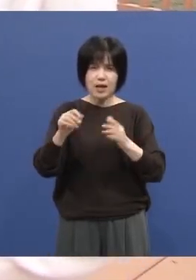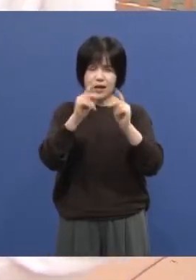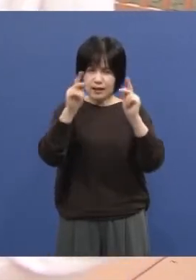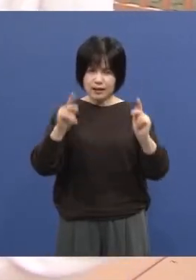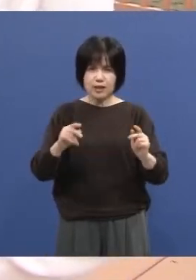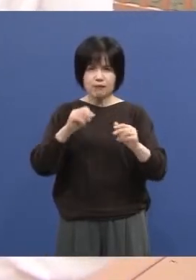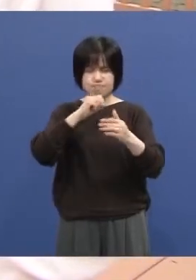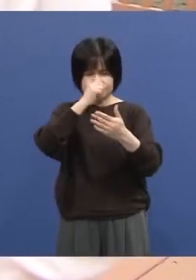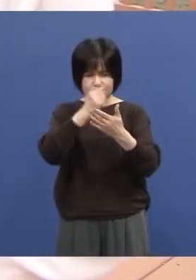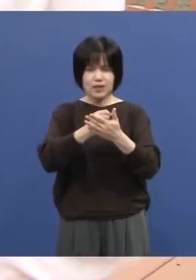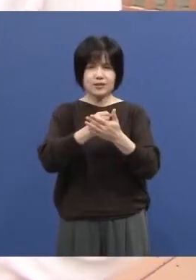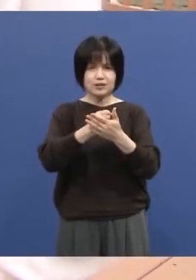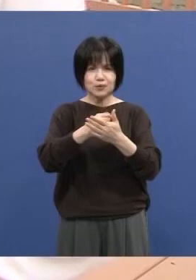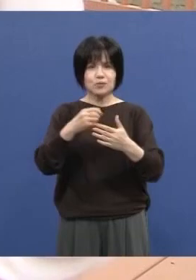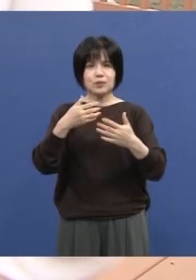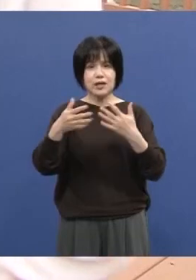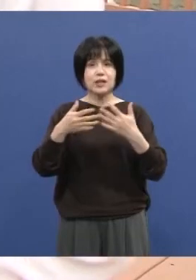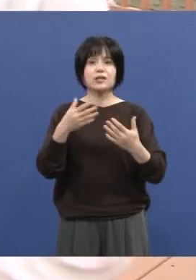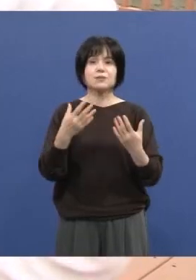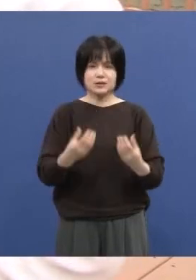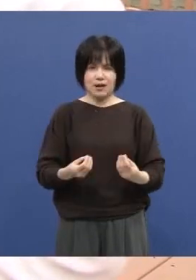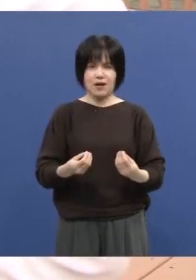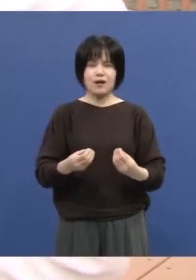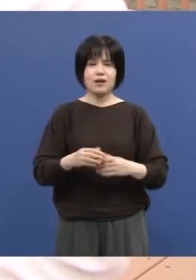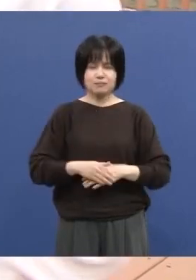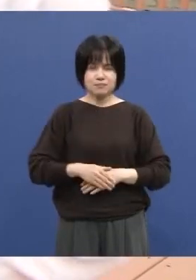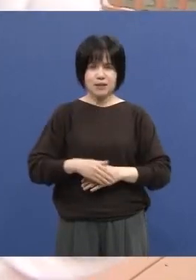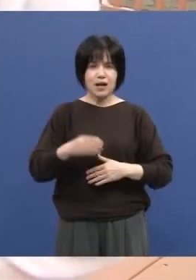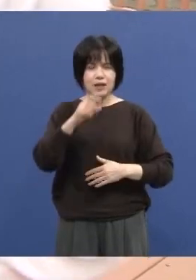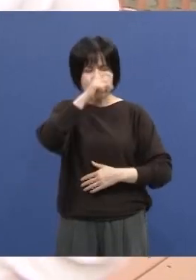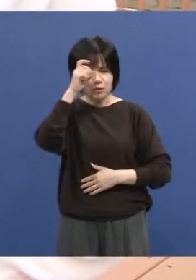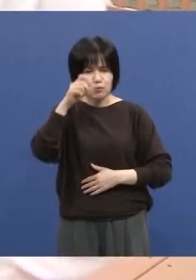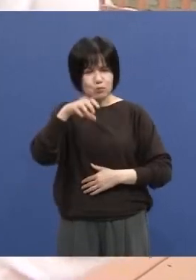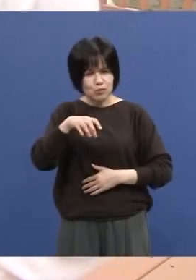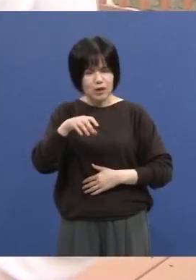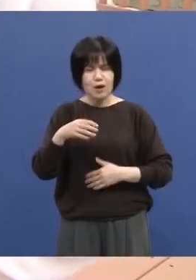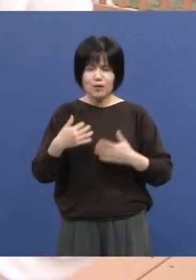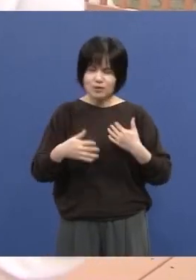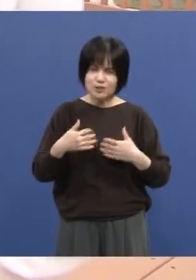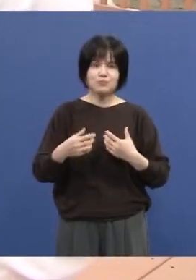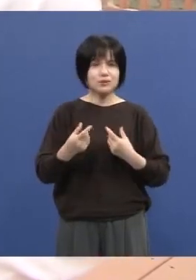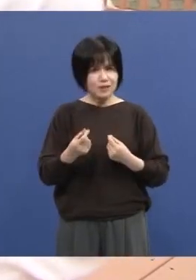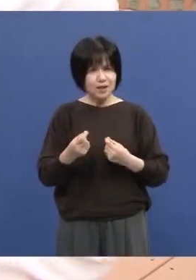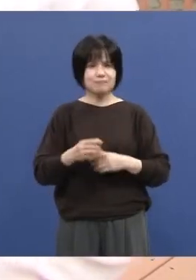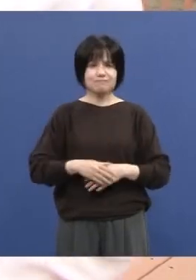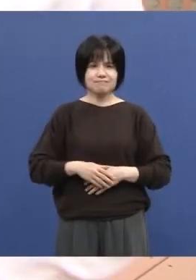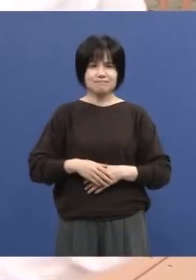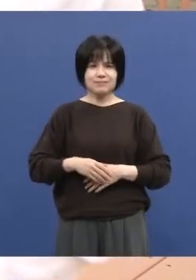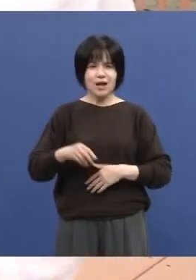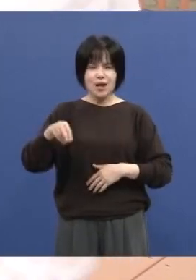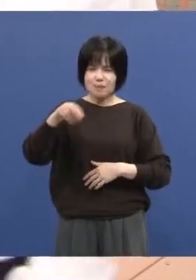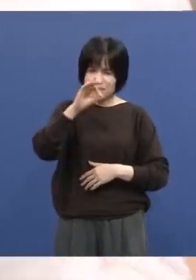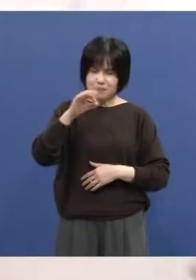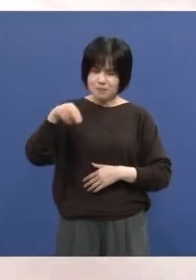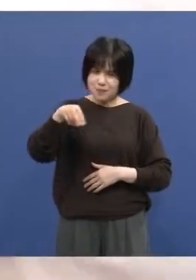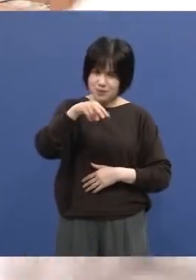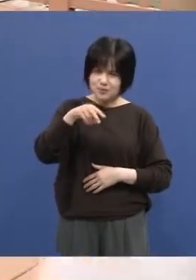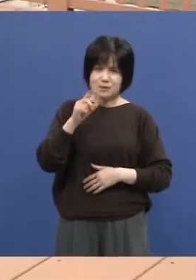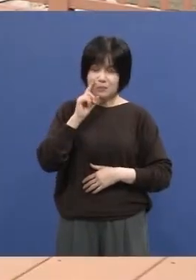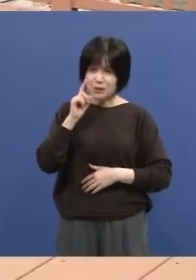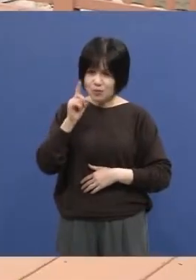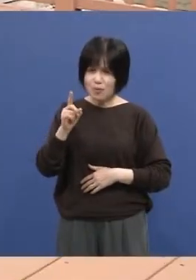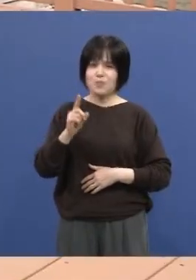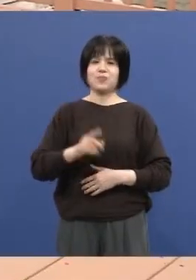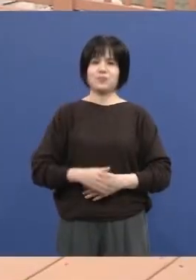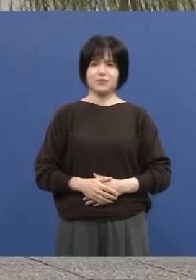するっていう謎がありました。 はい、どこに謎があるかワクワクしますね、うん、ちょっと散策してみましょうか。 はい、